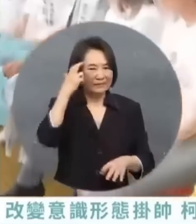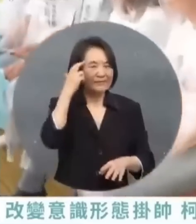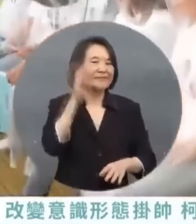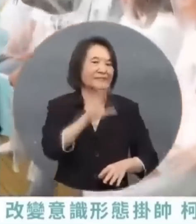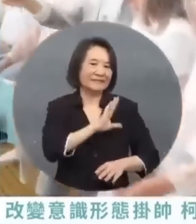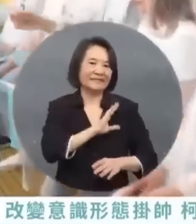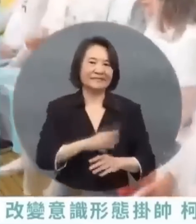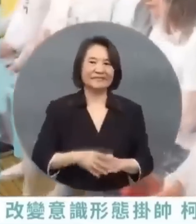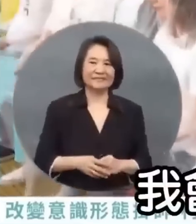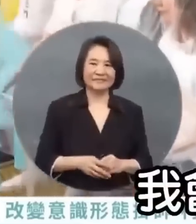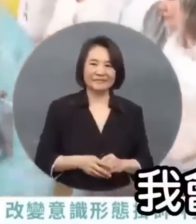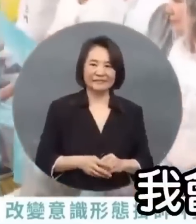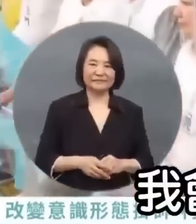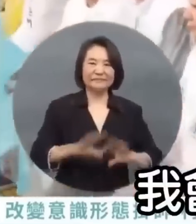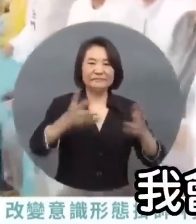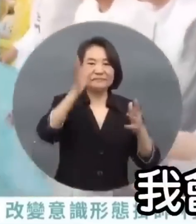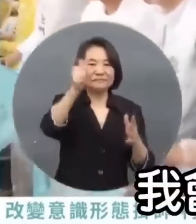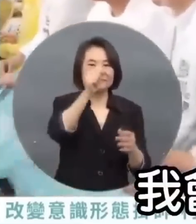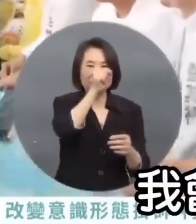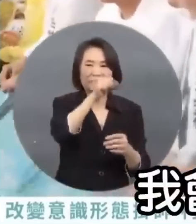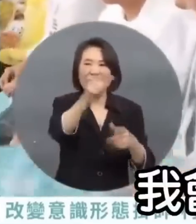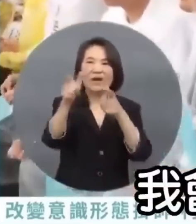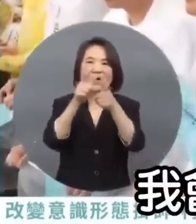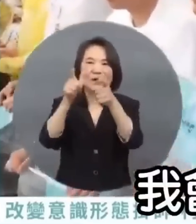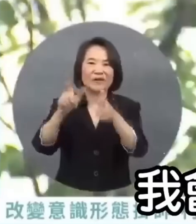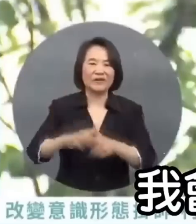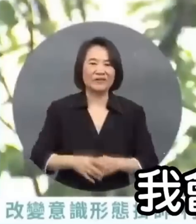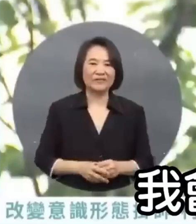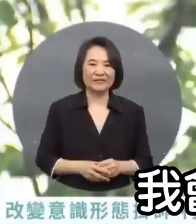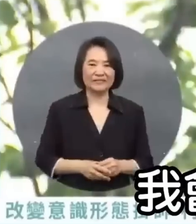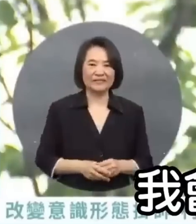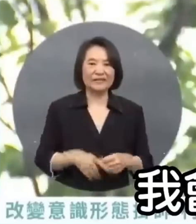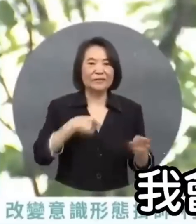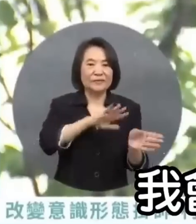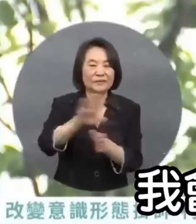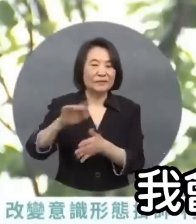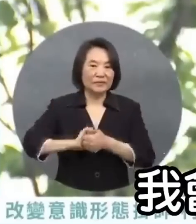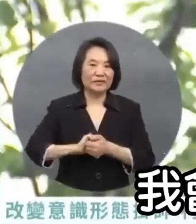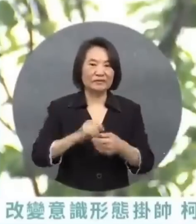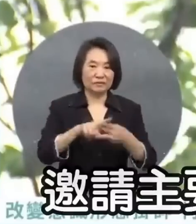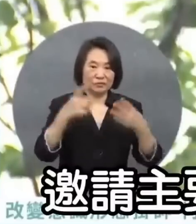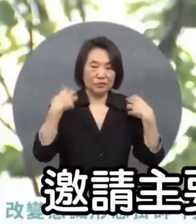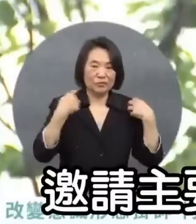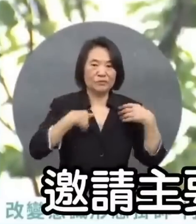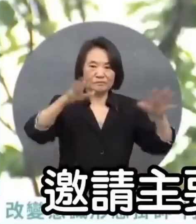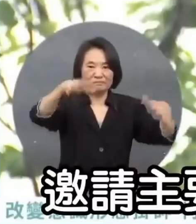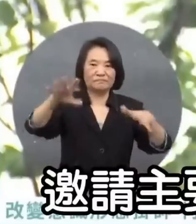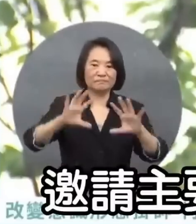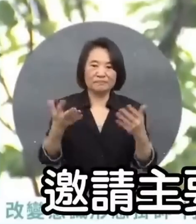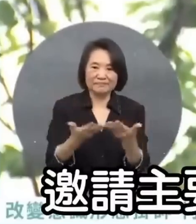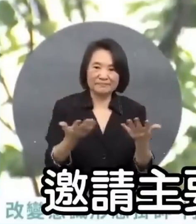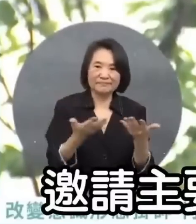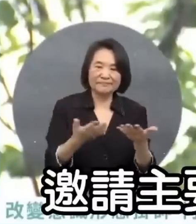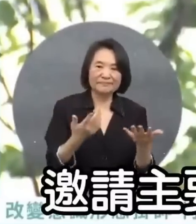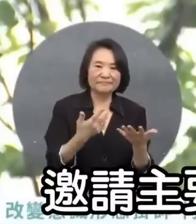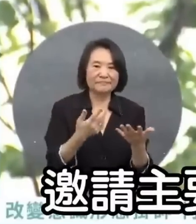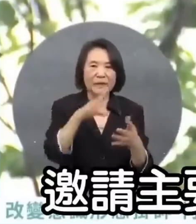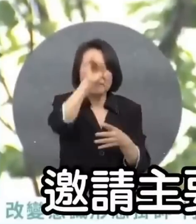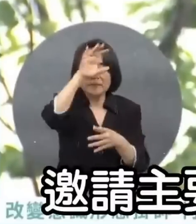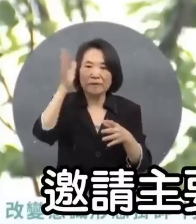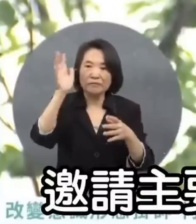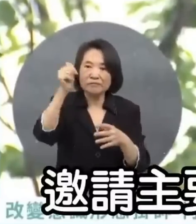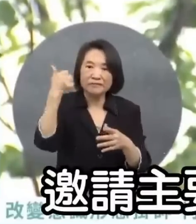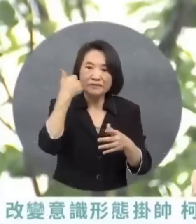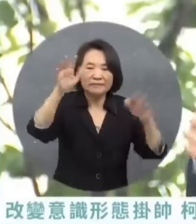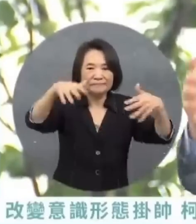总统好， 我会主动召开国事会议，邀请主要政党的负责人凝